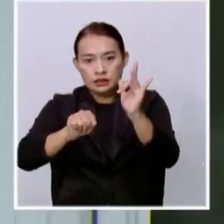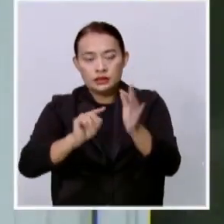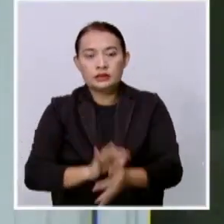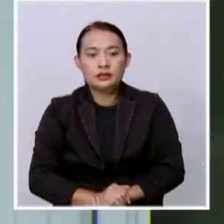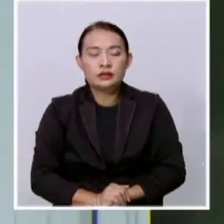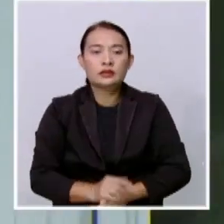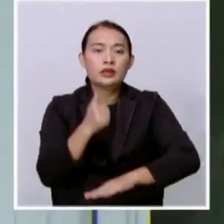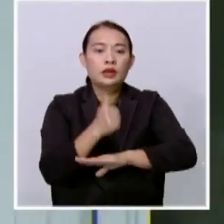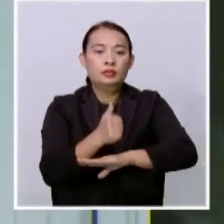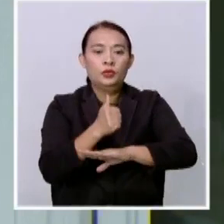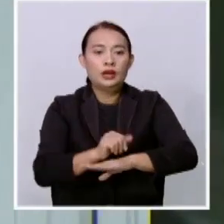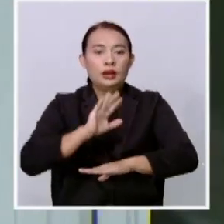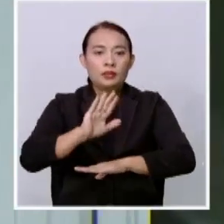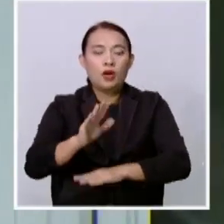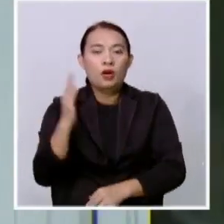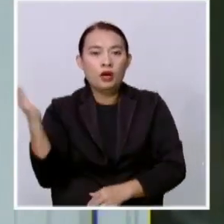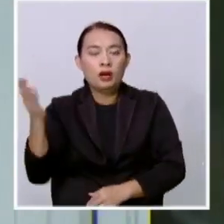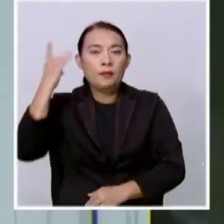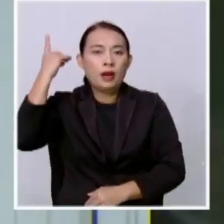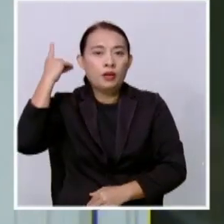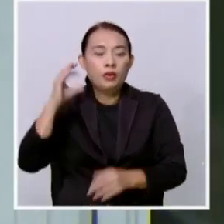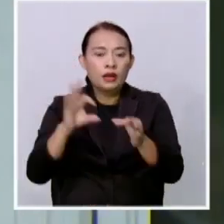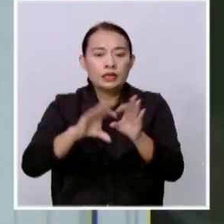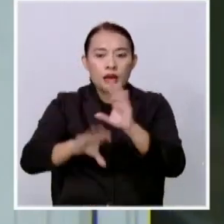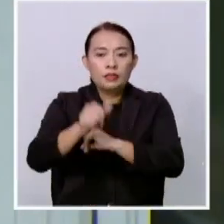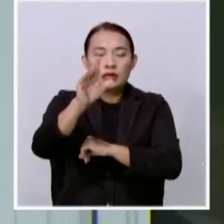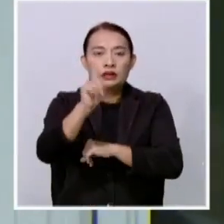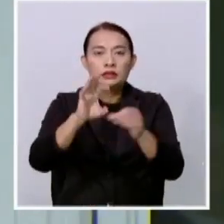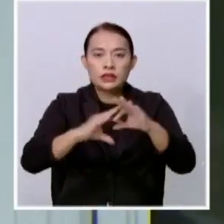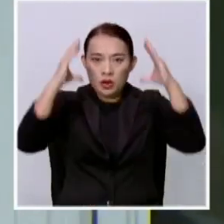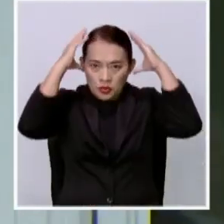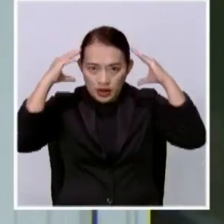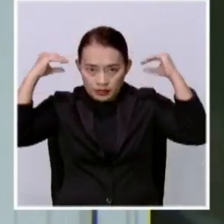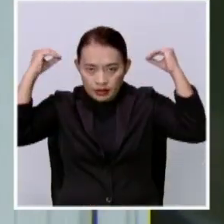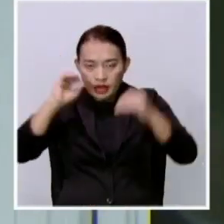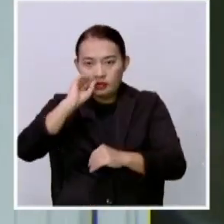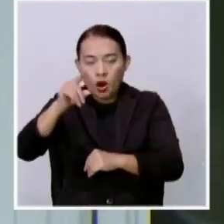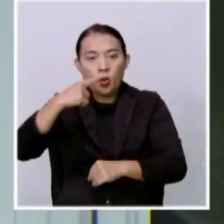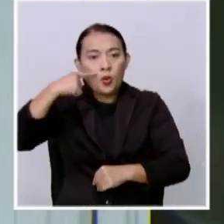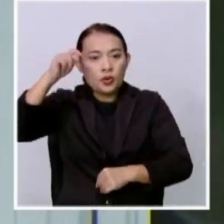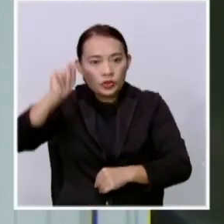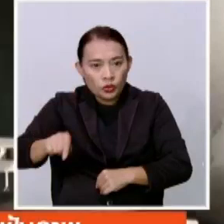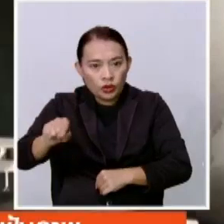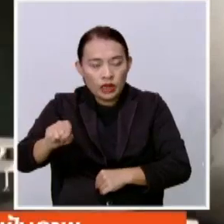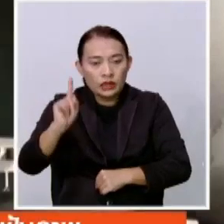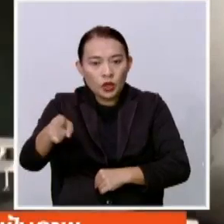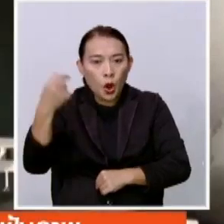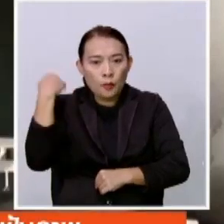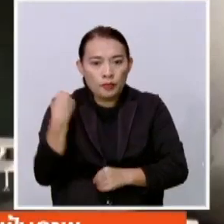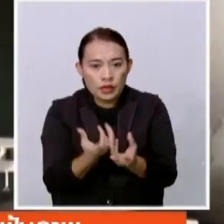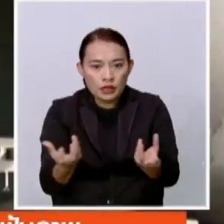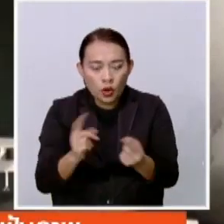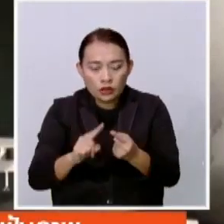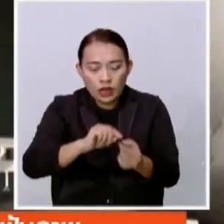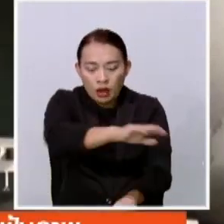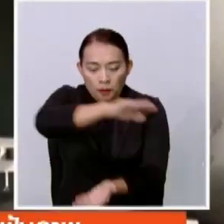นเบิร์กผู้นำองค์การนาโต้กล่าวเมื่อวานนี้ที่กรุงเฮกของเนเธอร์แลนด์ว่ายูเครนจะต้องได้รับอาวุธหนักเพิ่มจากนาโต้อีกและ